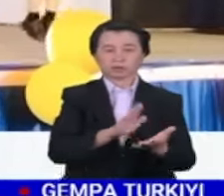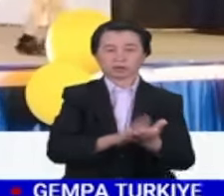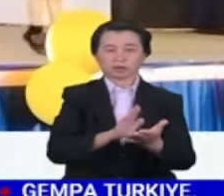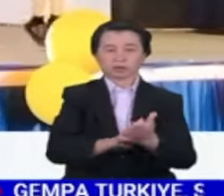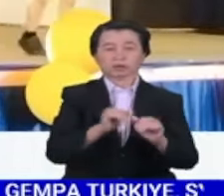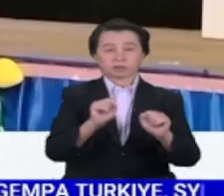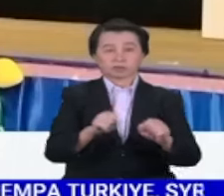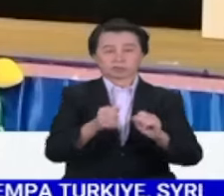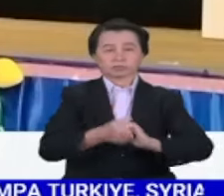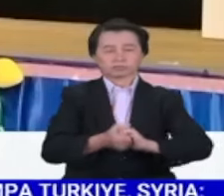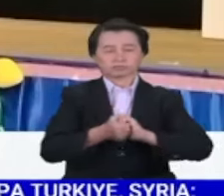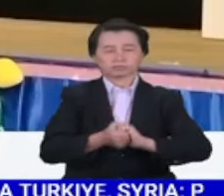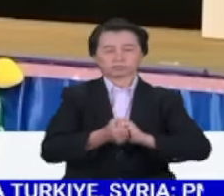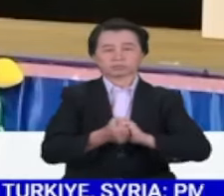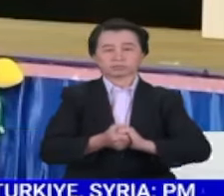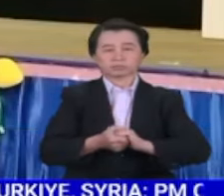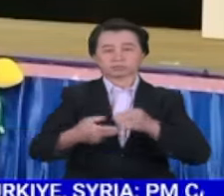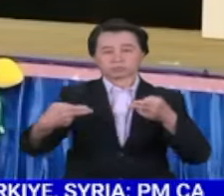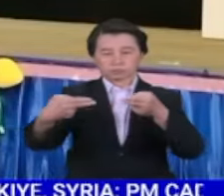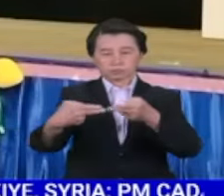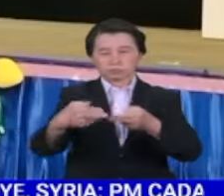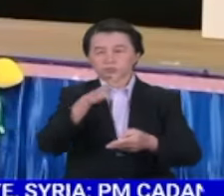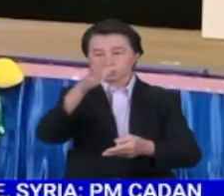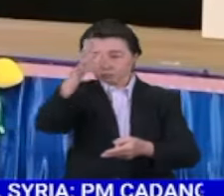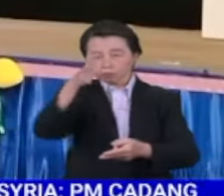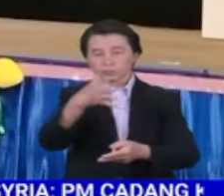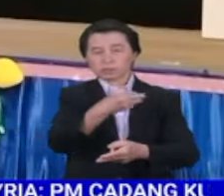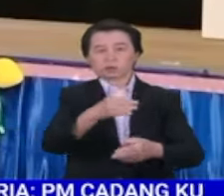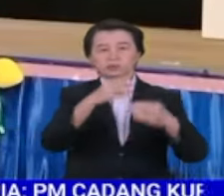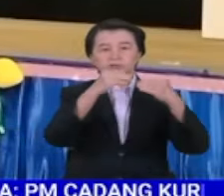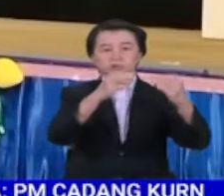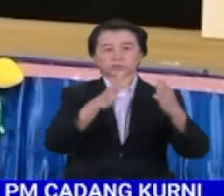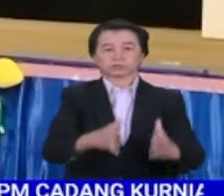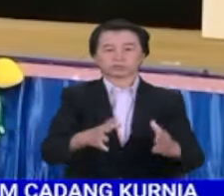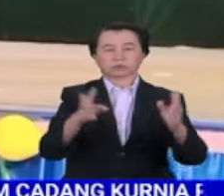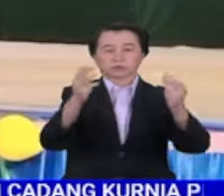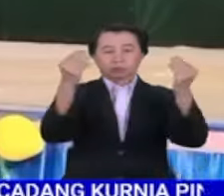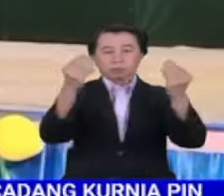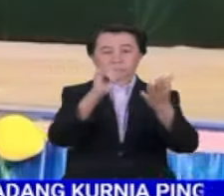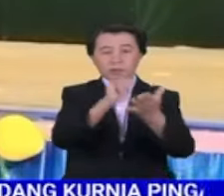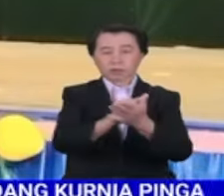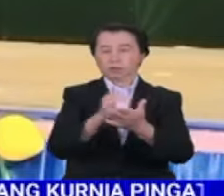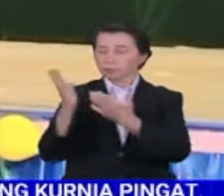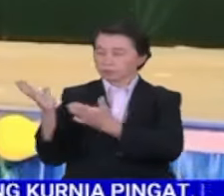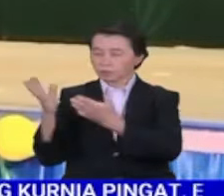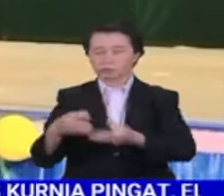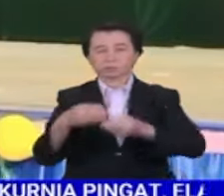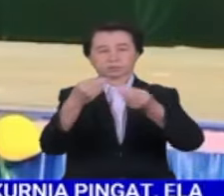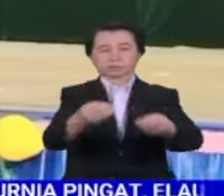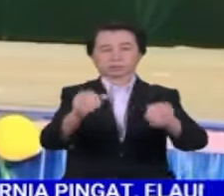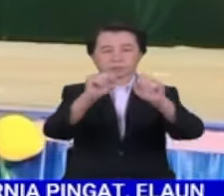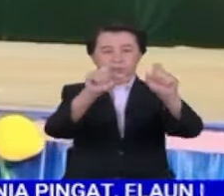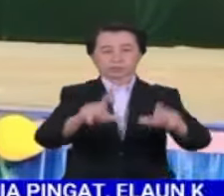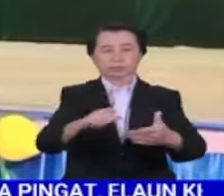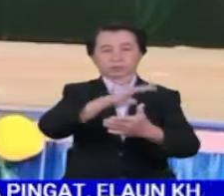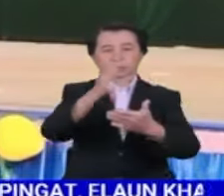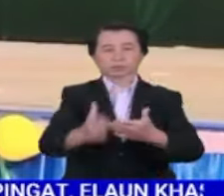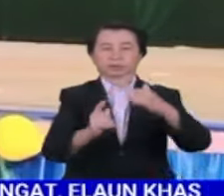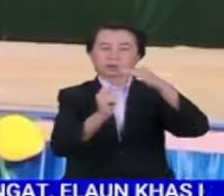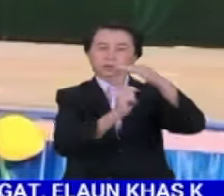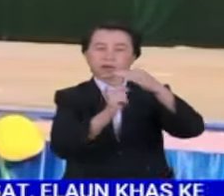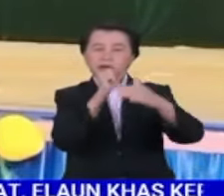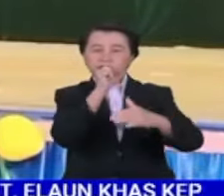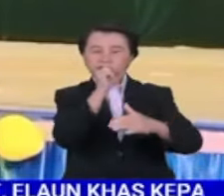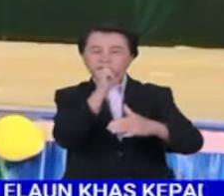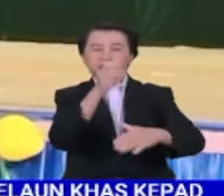yang mampu mengingatkan lagi hubungan Ibu Bape dan guru pada majas tersebut beliau telah menyampaikan siji tamat Talika